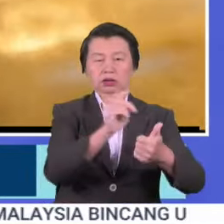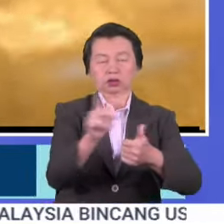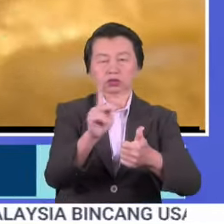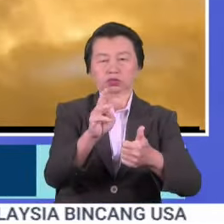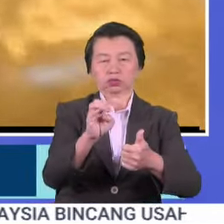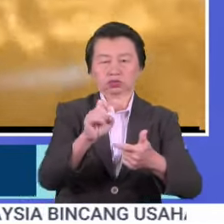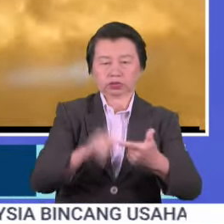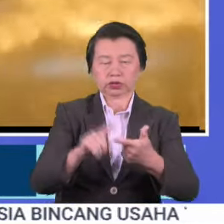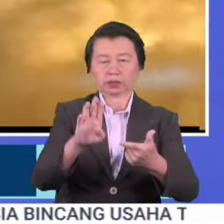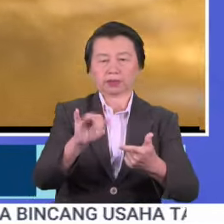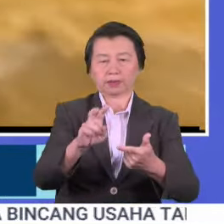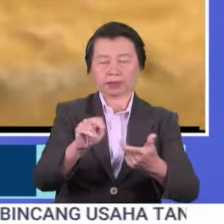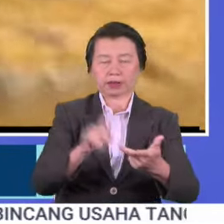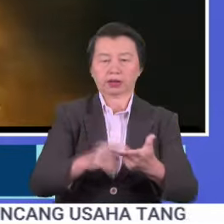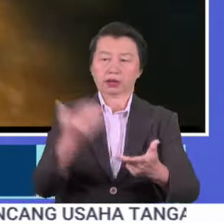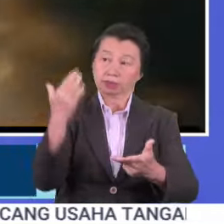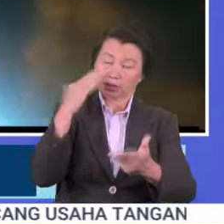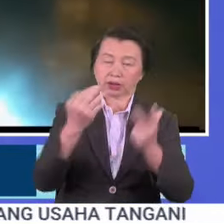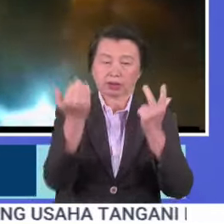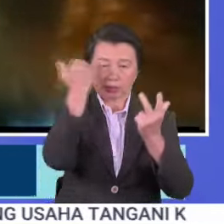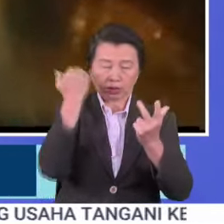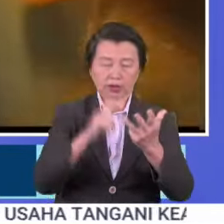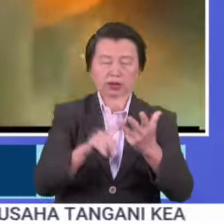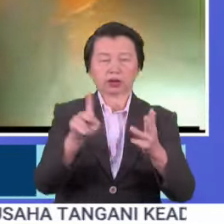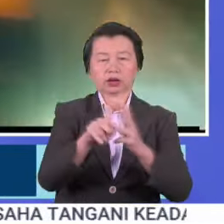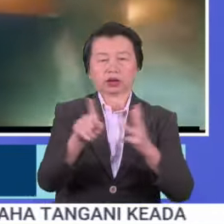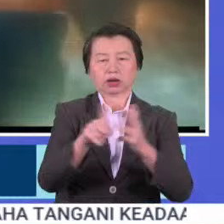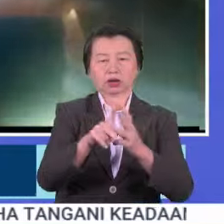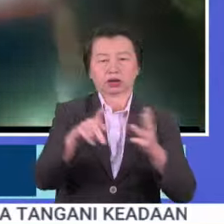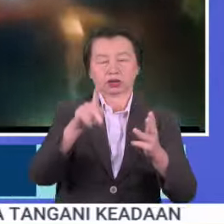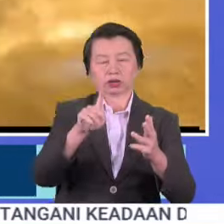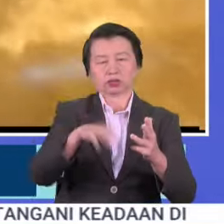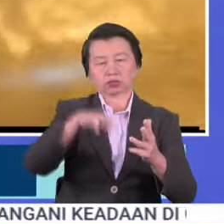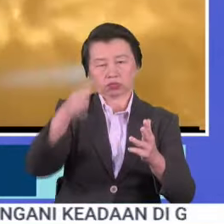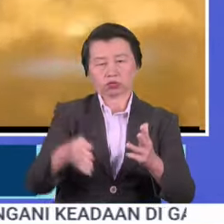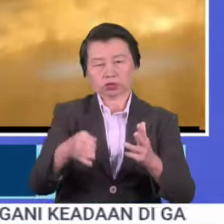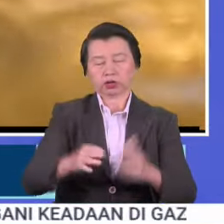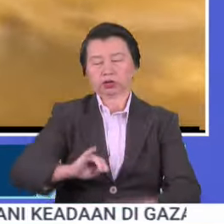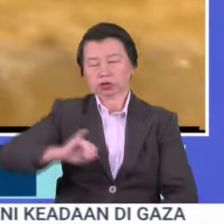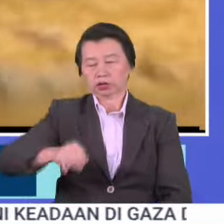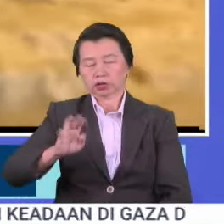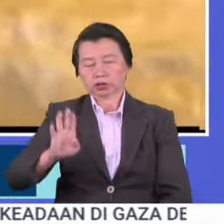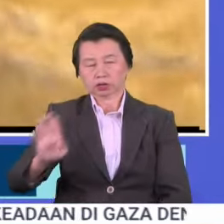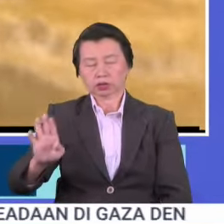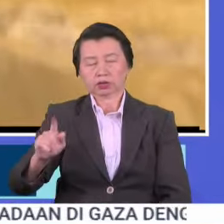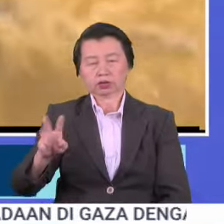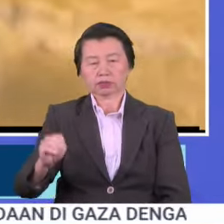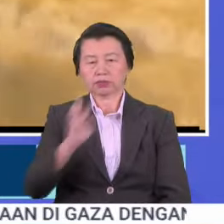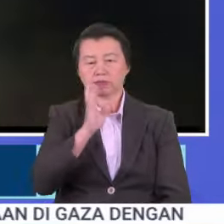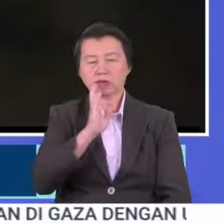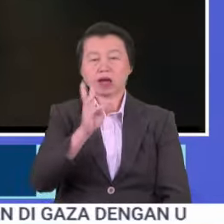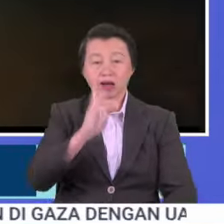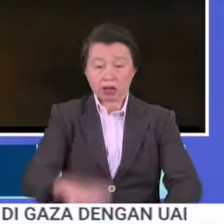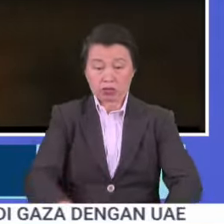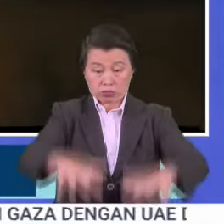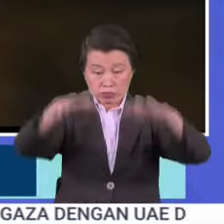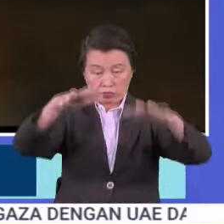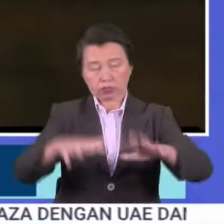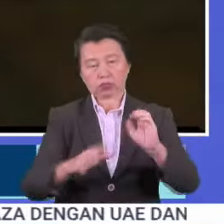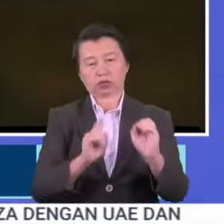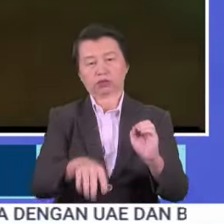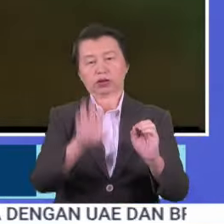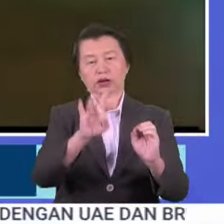Sungai Badak, Jalatang, Belakang Mahkamah dan Kampung Teroi Bukit. Pengarah JBPM Kedah memberitahu air banjir setinggi